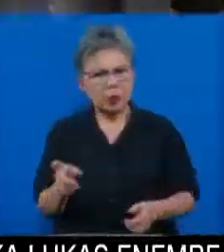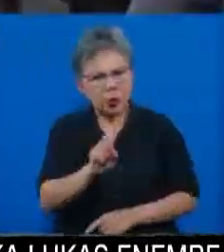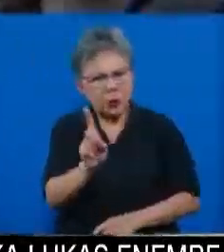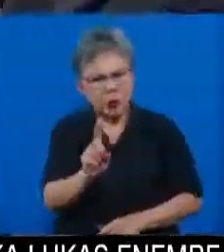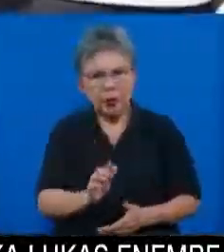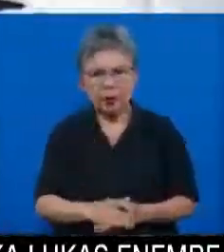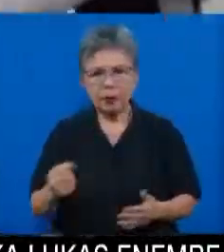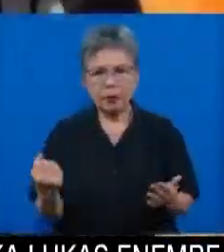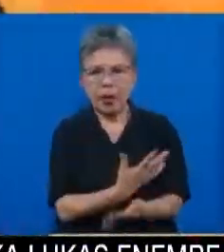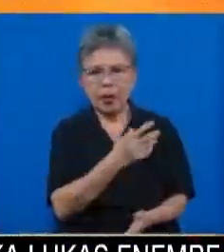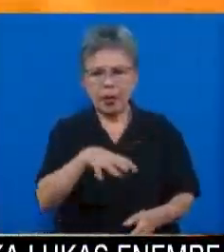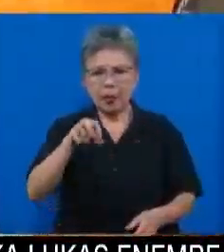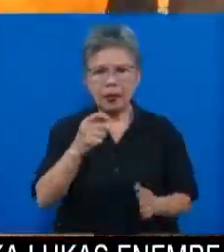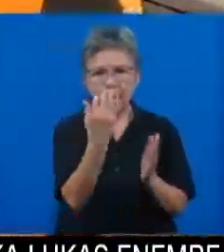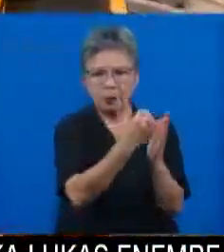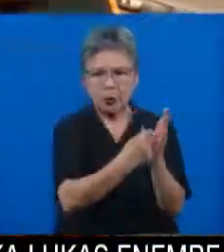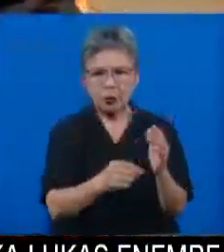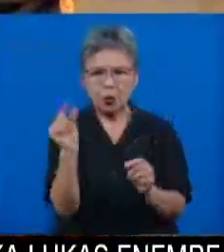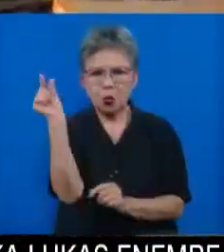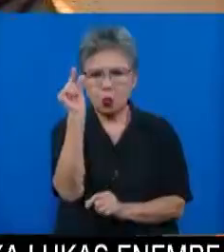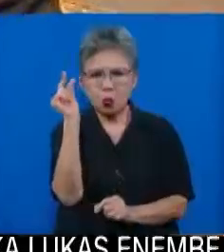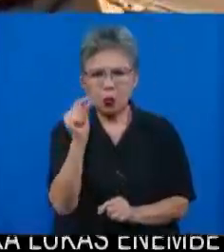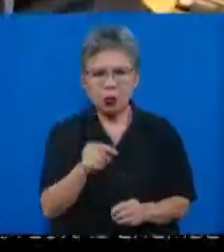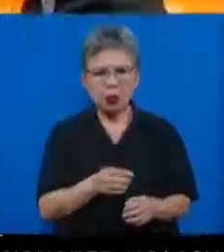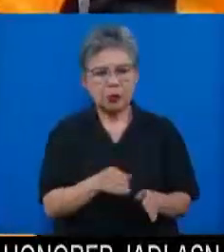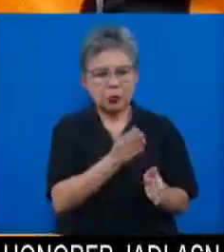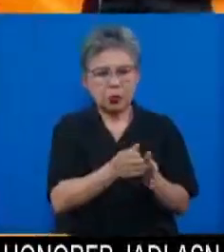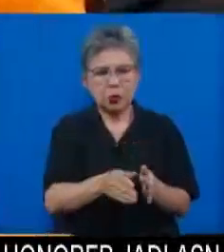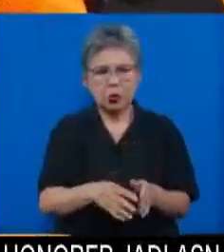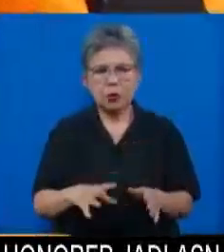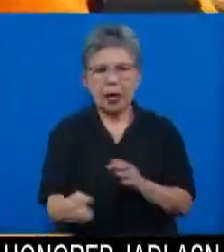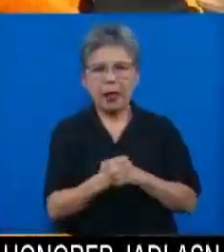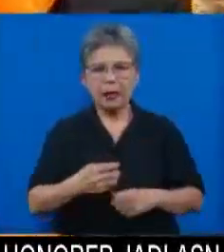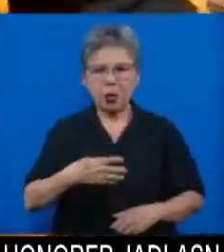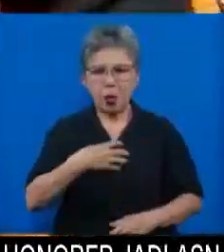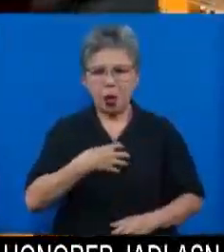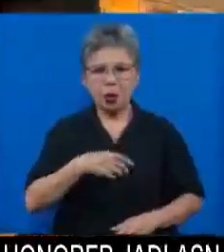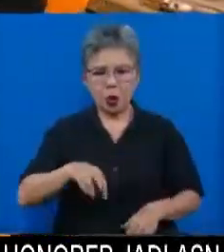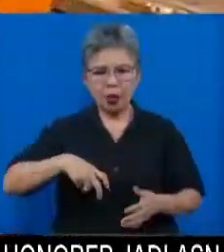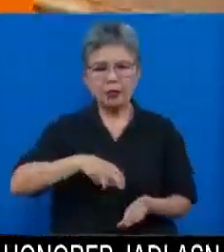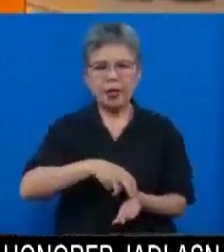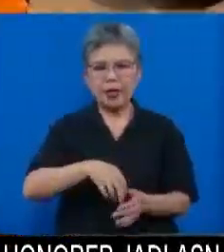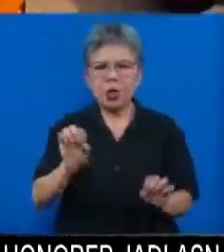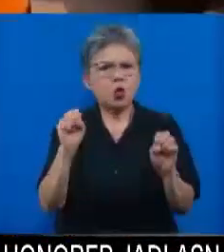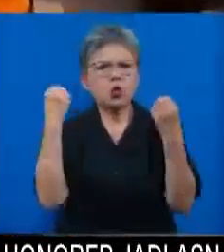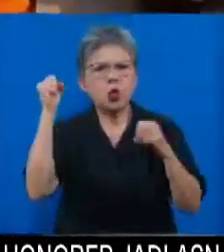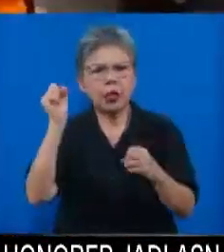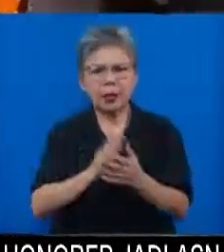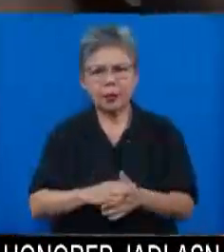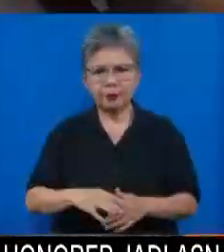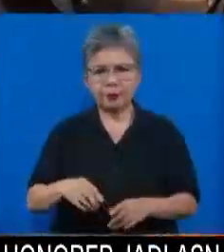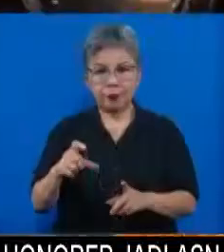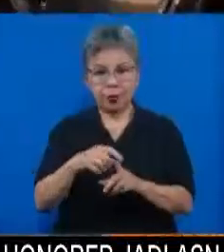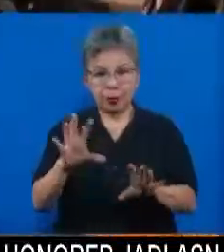Selain melanggar perda tentang ketertiban umum, lokasi parkir liar juga merampas hak para pejalan kaki. Petugas setidaknya menjaring